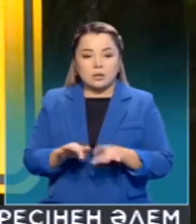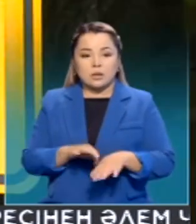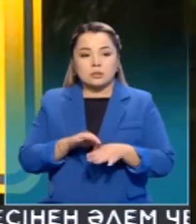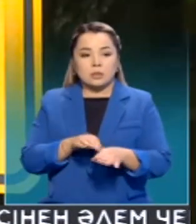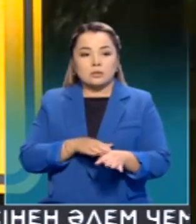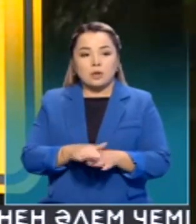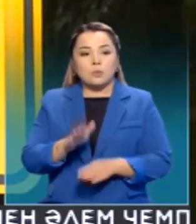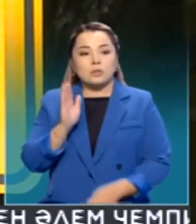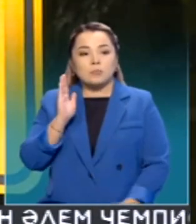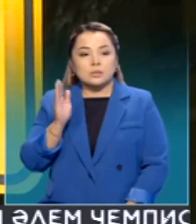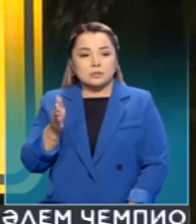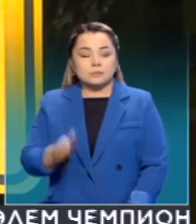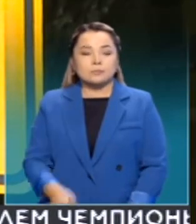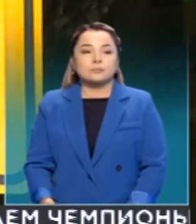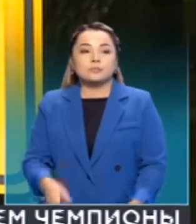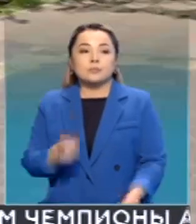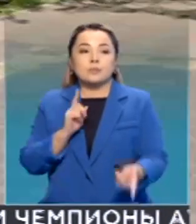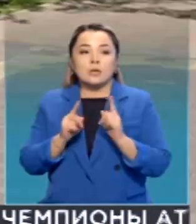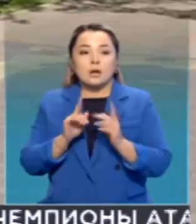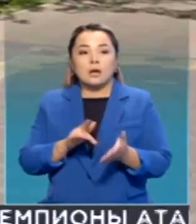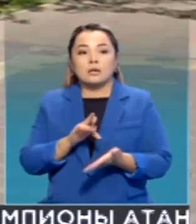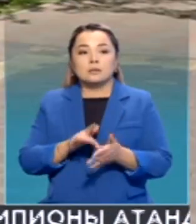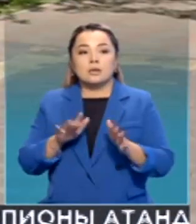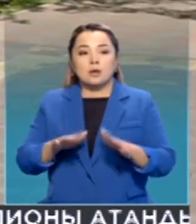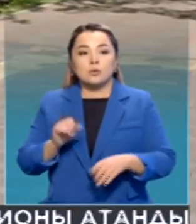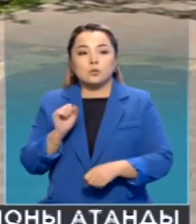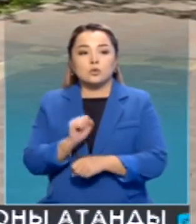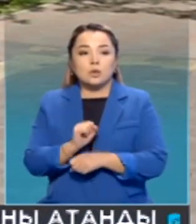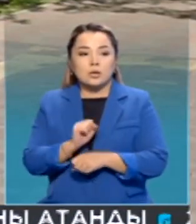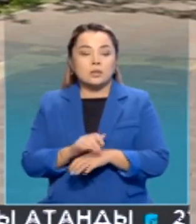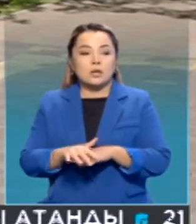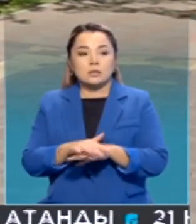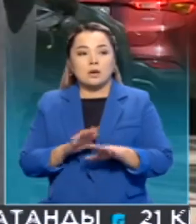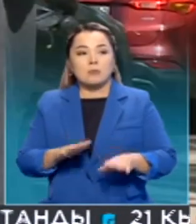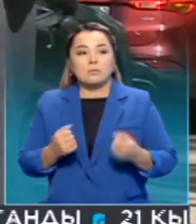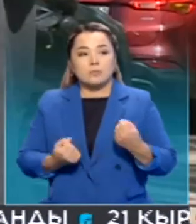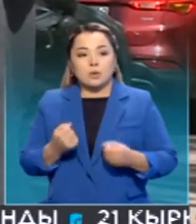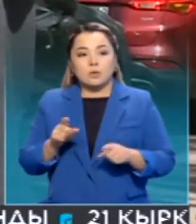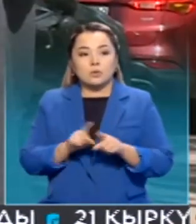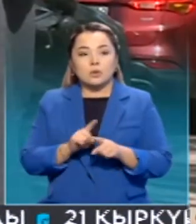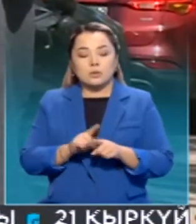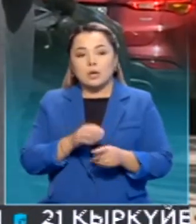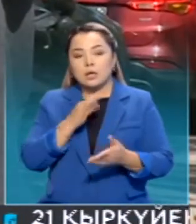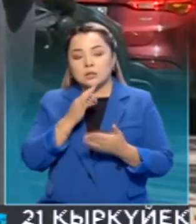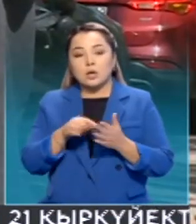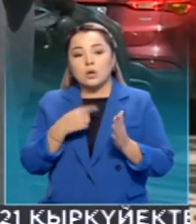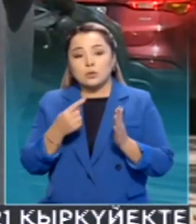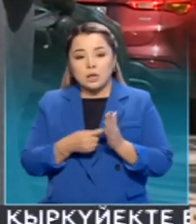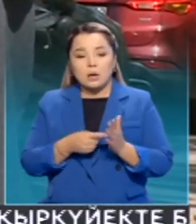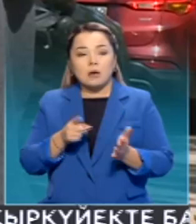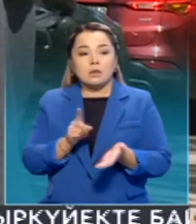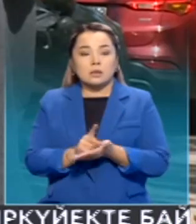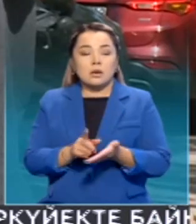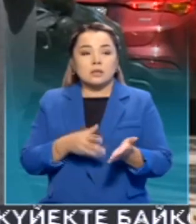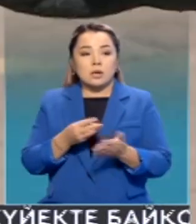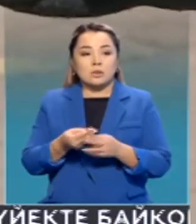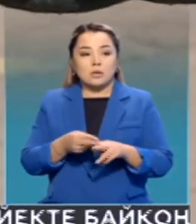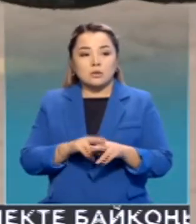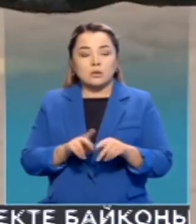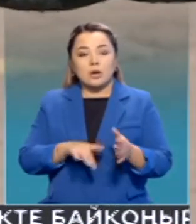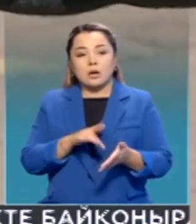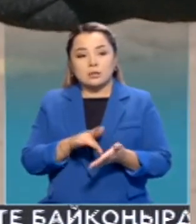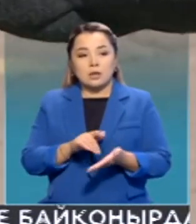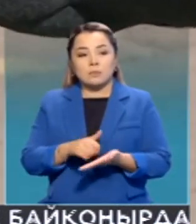қолданамыз. Жиында шаһардағы автотұрақтардың мәселесі де қаузалды. Қала әкімінің сөзінше, ақылы тұрақтар бүгінде толығымен